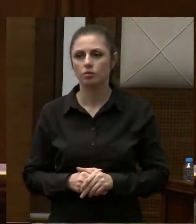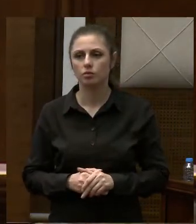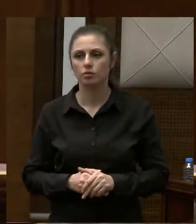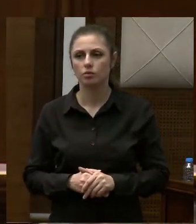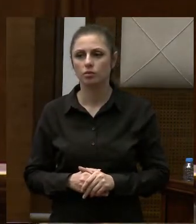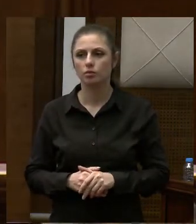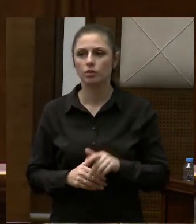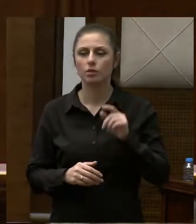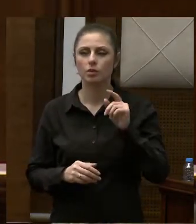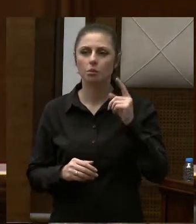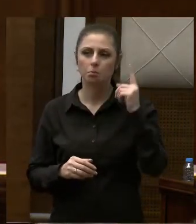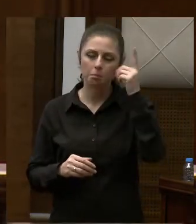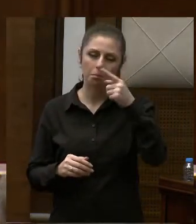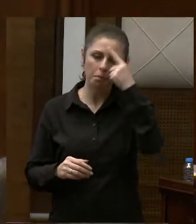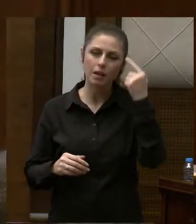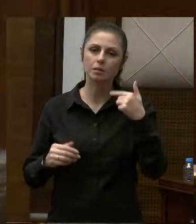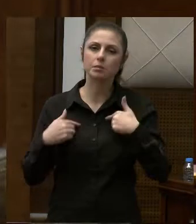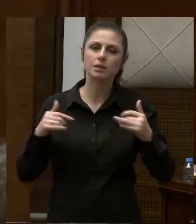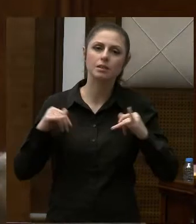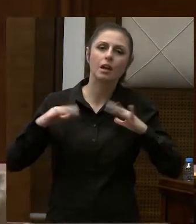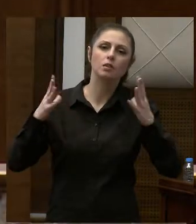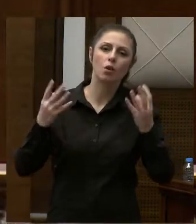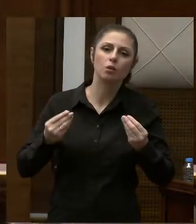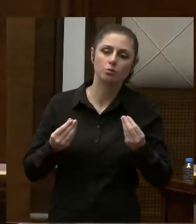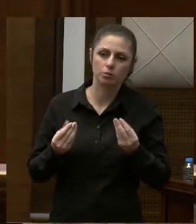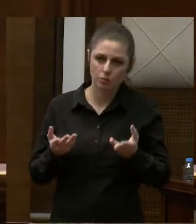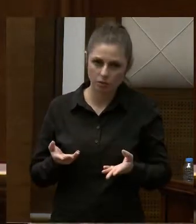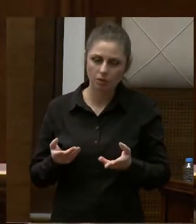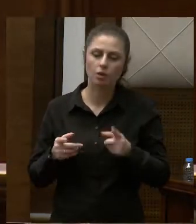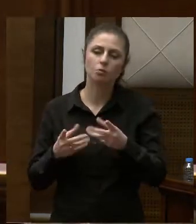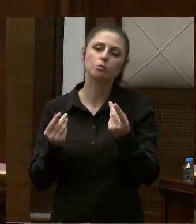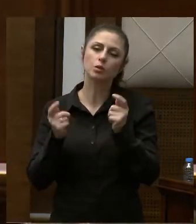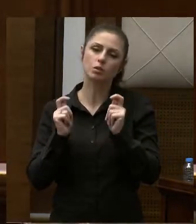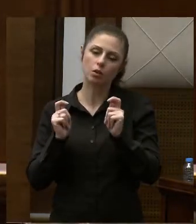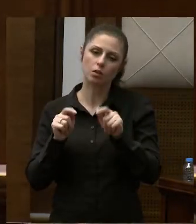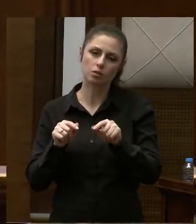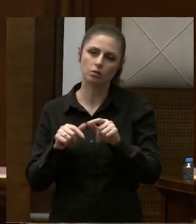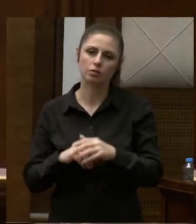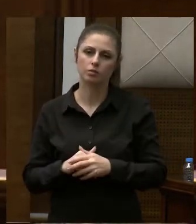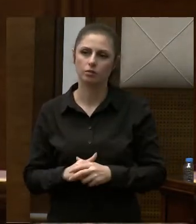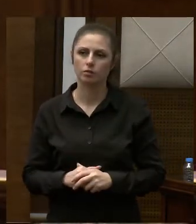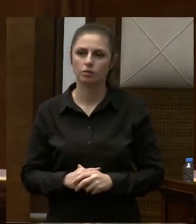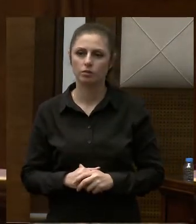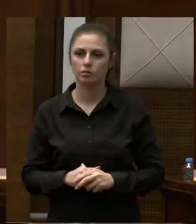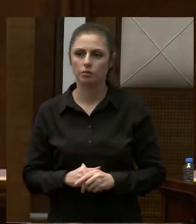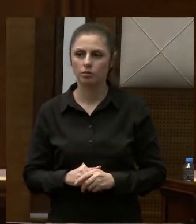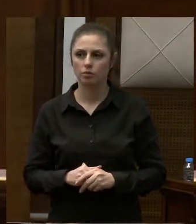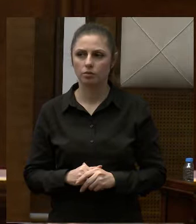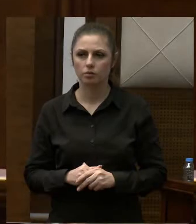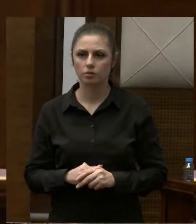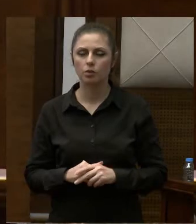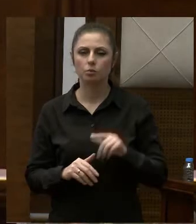bakamayabiliriz. Bizi rahatsız edebilir. Bunun mebalı, ondan sonra mebal da meclisin üzerinde kalır. Sorumluluk sizdedir. Bu nedenle